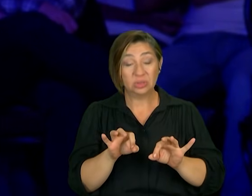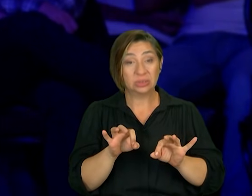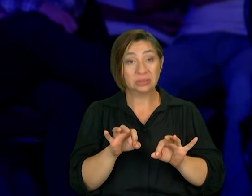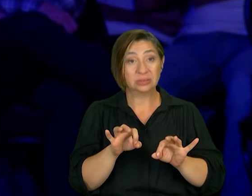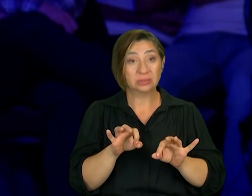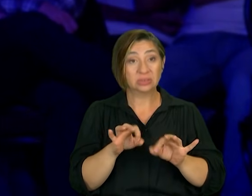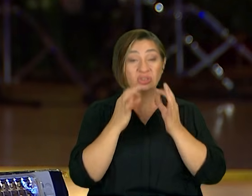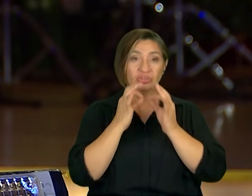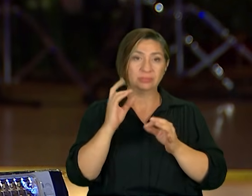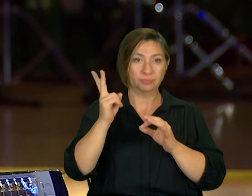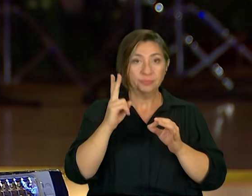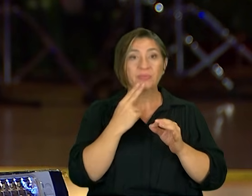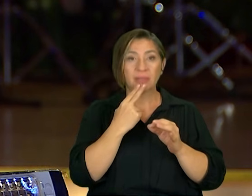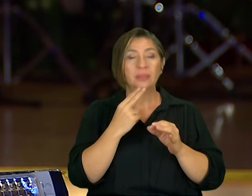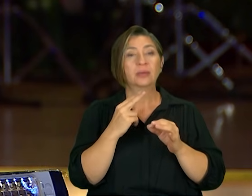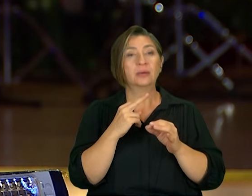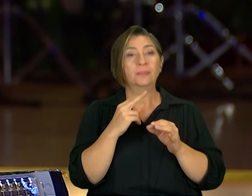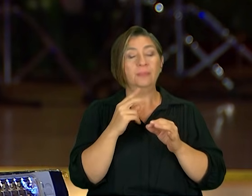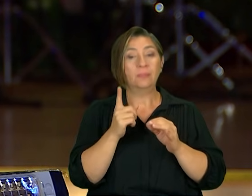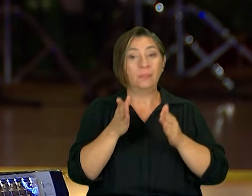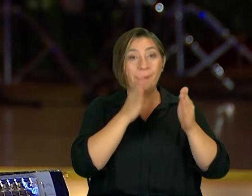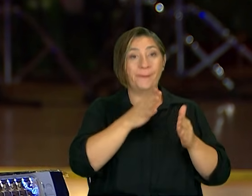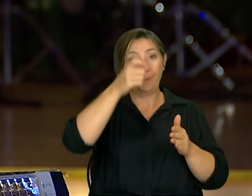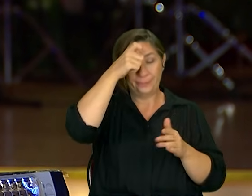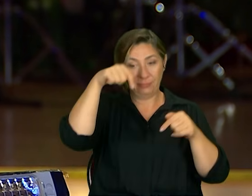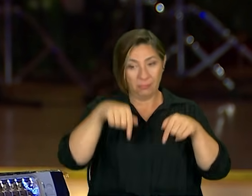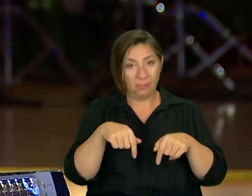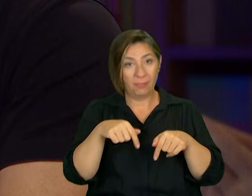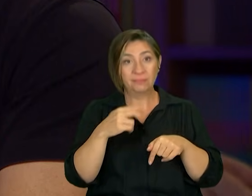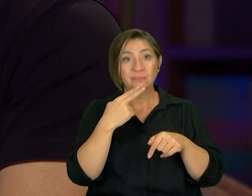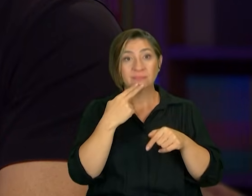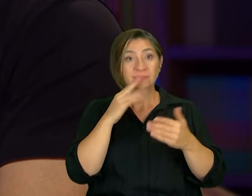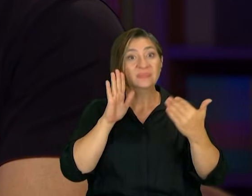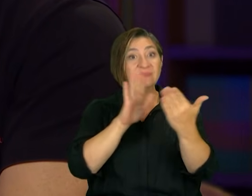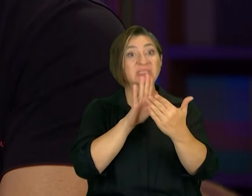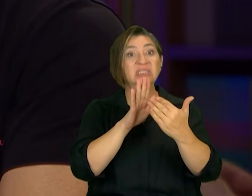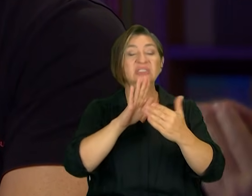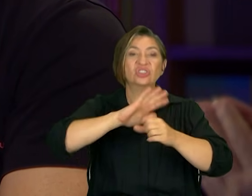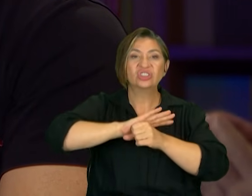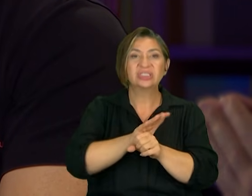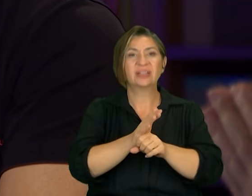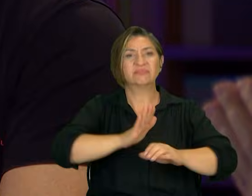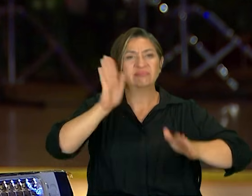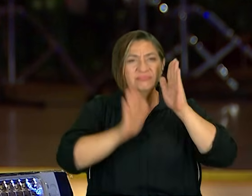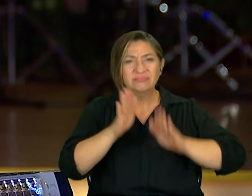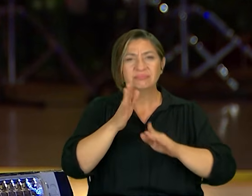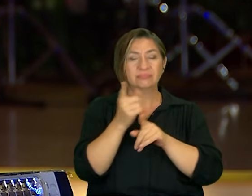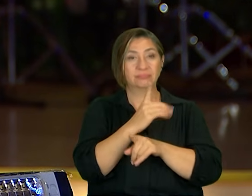olması. Bir yandan da ülkemizde kadına karşı şiddet. Evet.